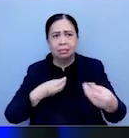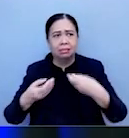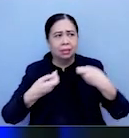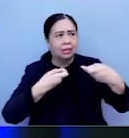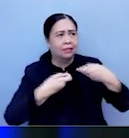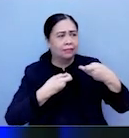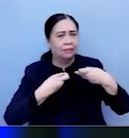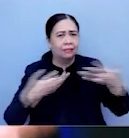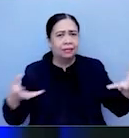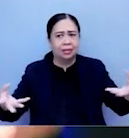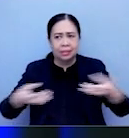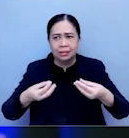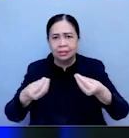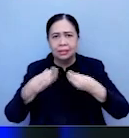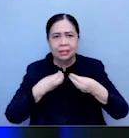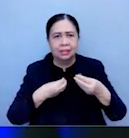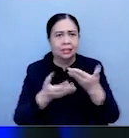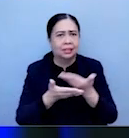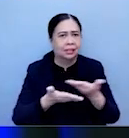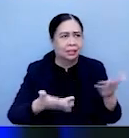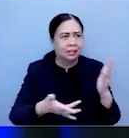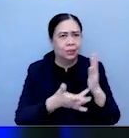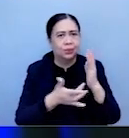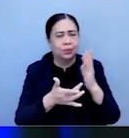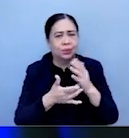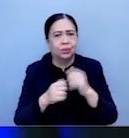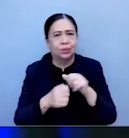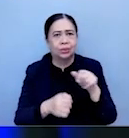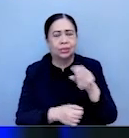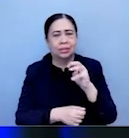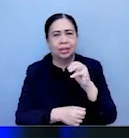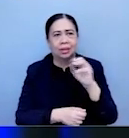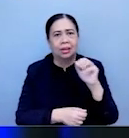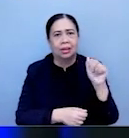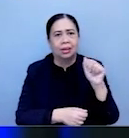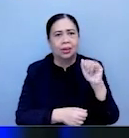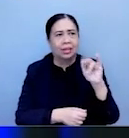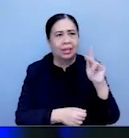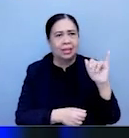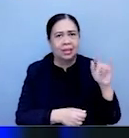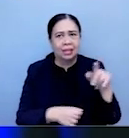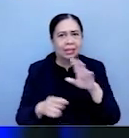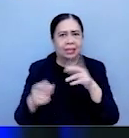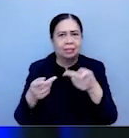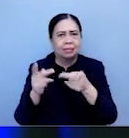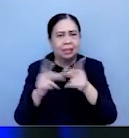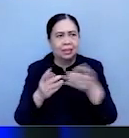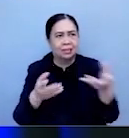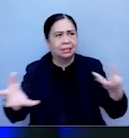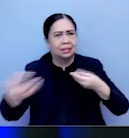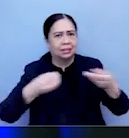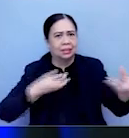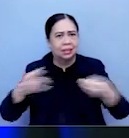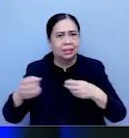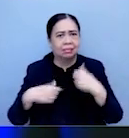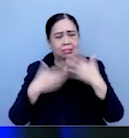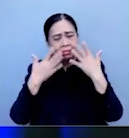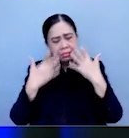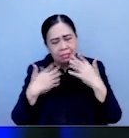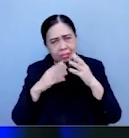sa amin. Pati yung mga appliance doon sa Makiki, silang nagdadala. At pagka kami